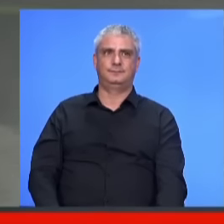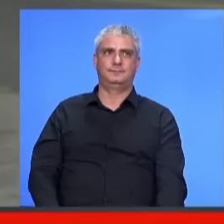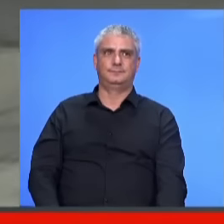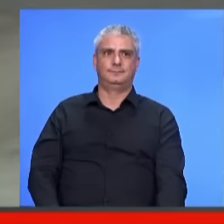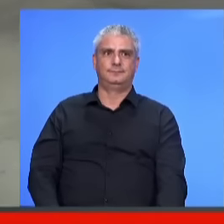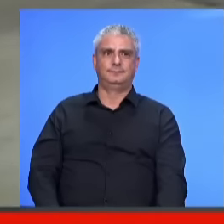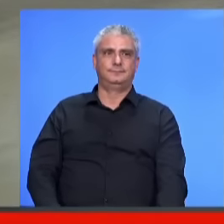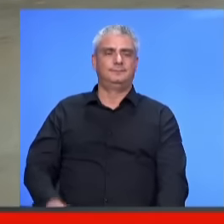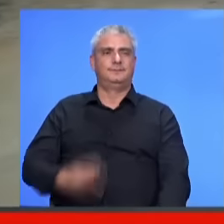כמה היא עבדה מסיבות האלה.